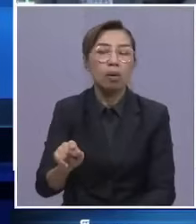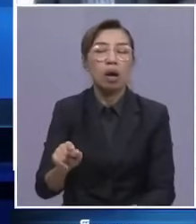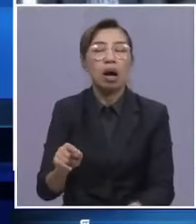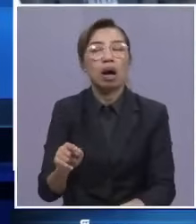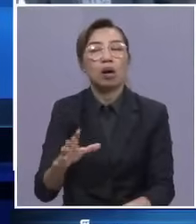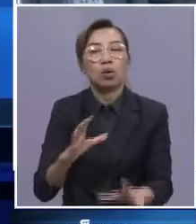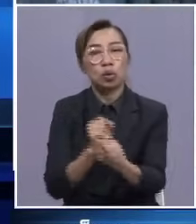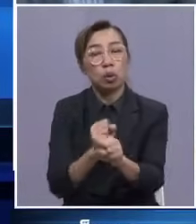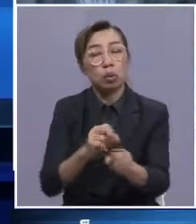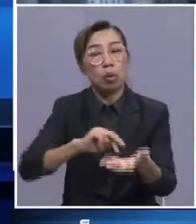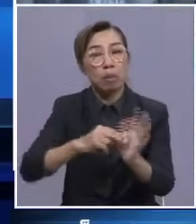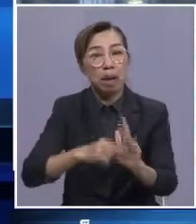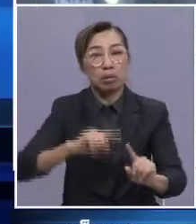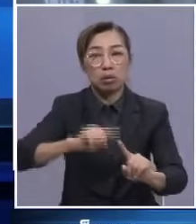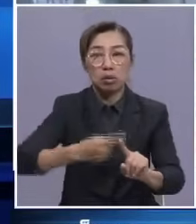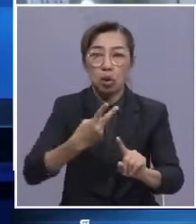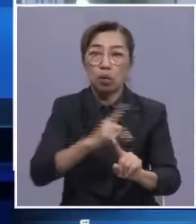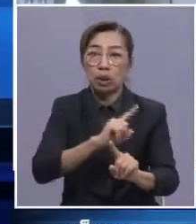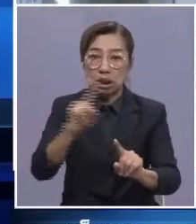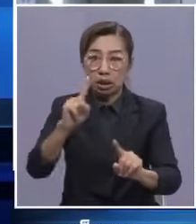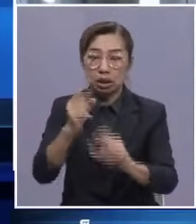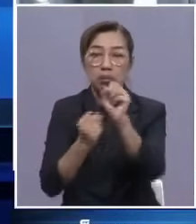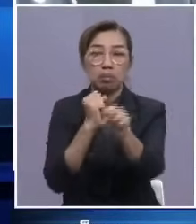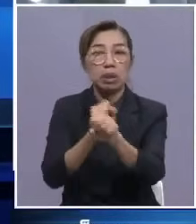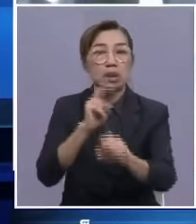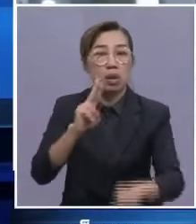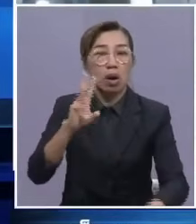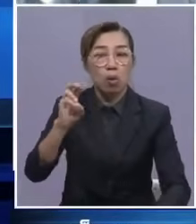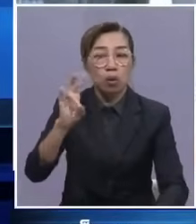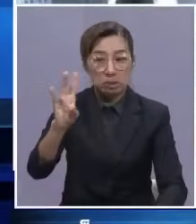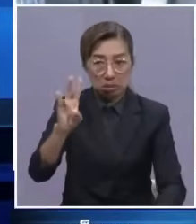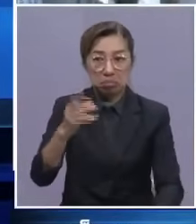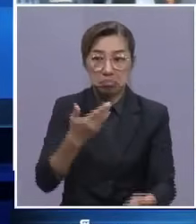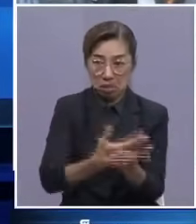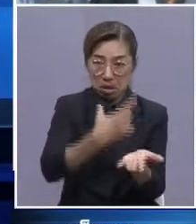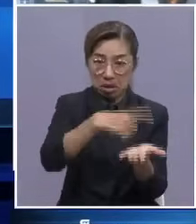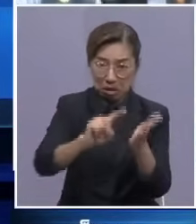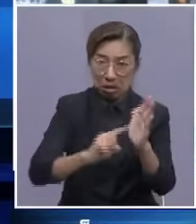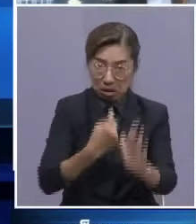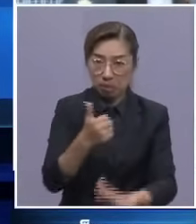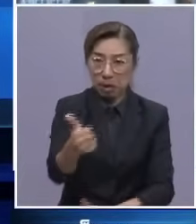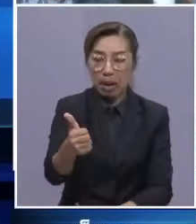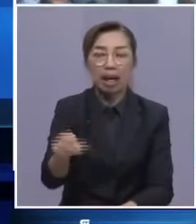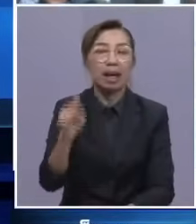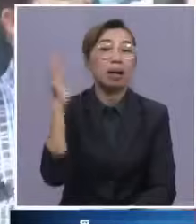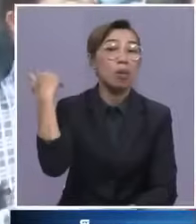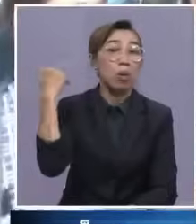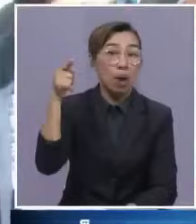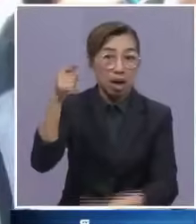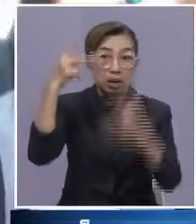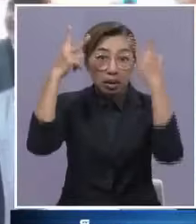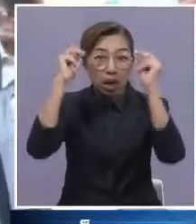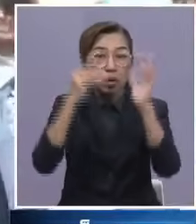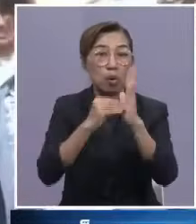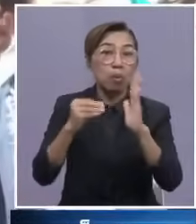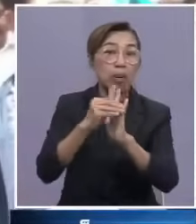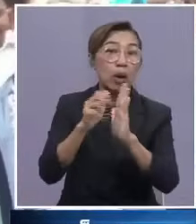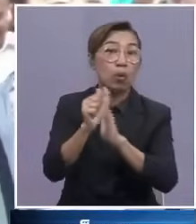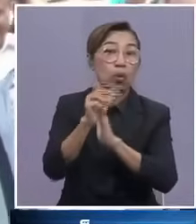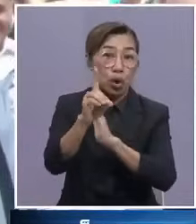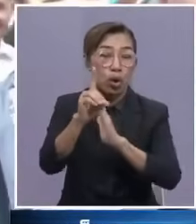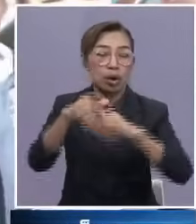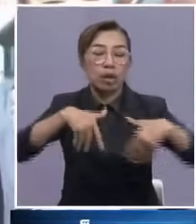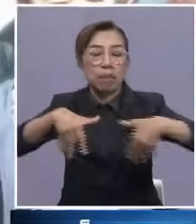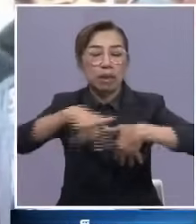ามกำหนดเดิมไหม1กุมภาพันธ์67ถามนายกเศรษฐาตอนลงพื้นที่เมื่อวานนี้ตอนไปที่อุดรธานีไปเจ